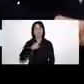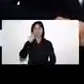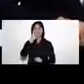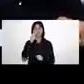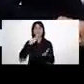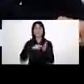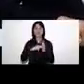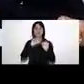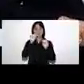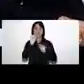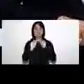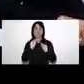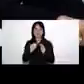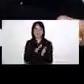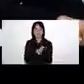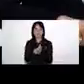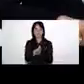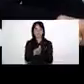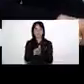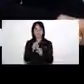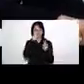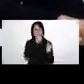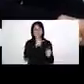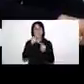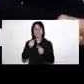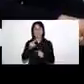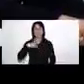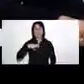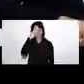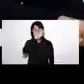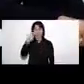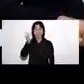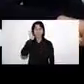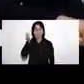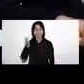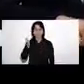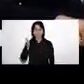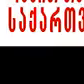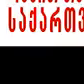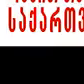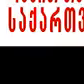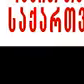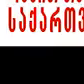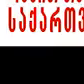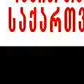ქვეყნის წლიური ბიუჯეტის ფორმირებასა და ხარჯვაზე ზედამხედველი ქართველი ხალხი გახდება.